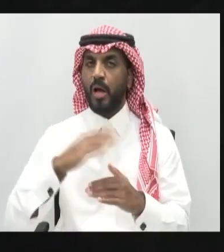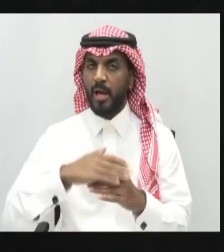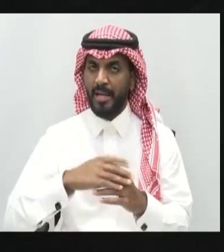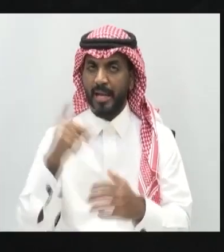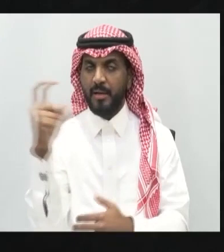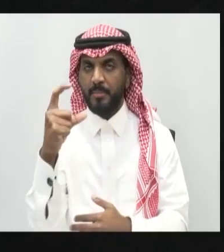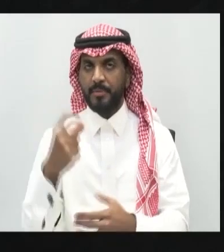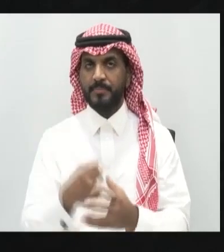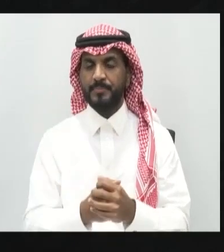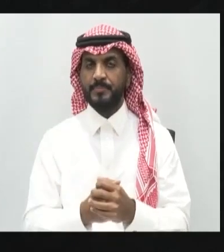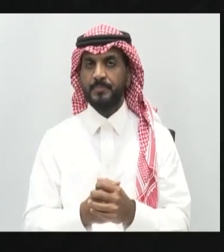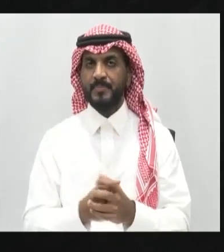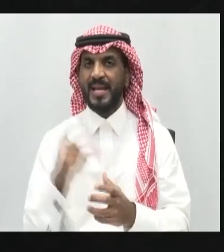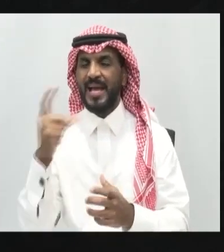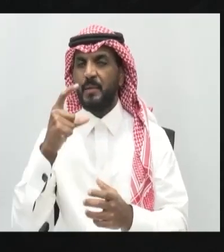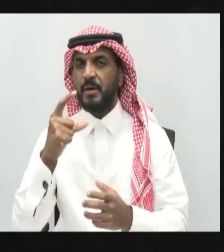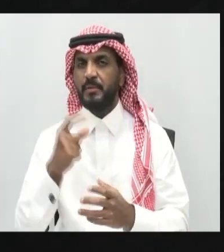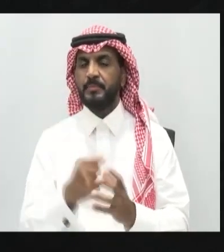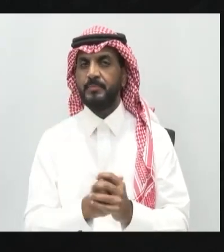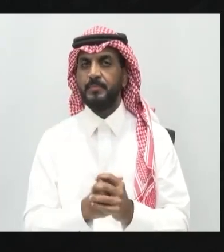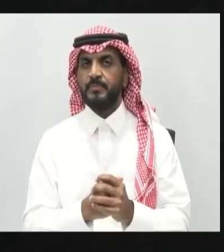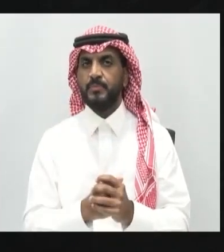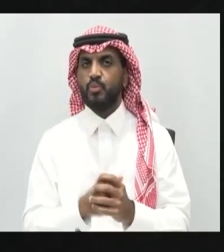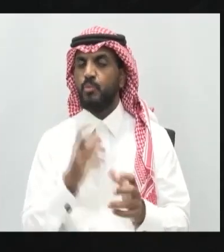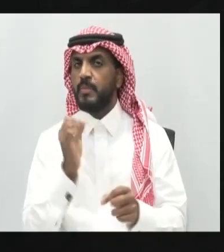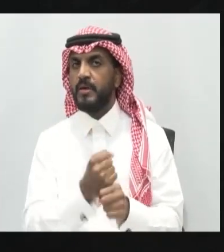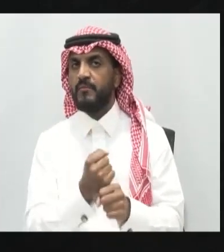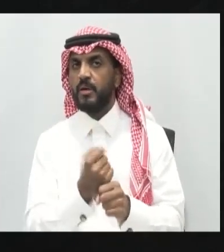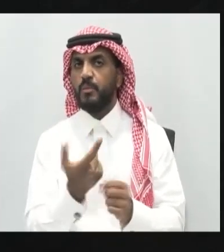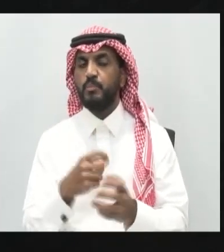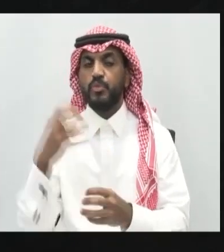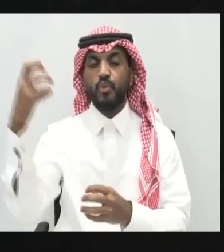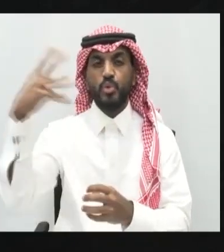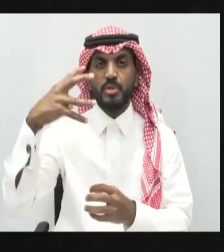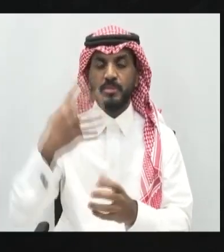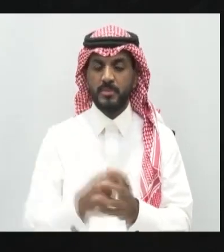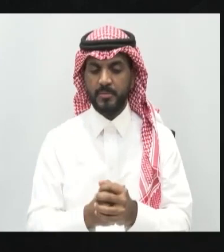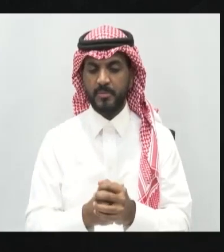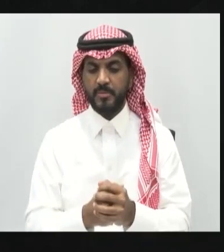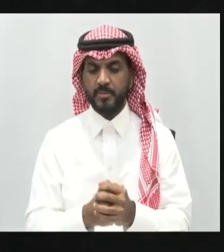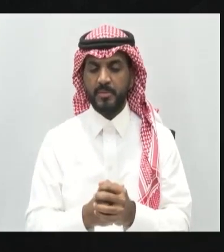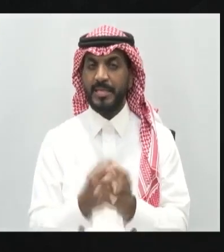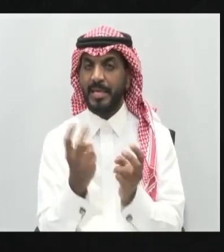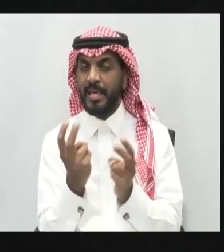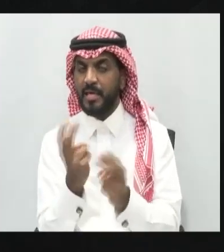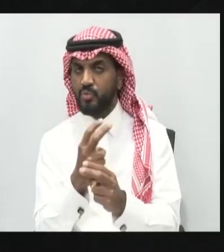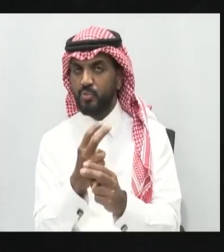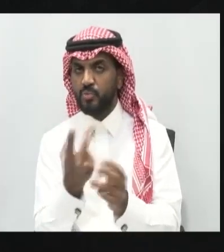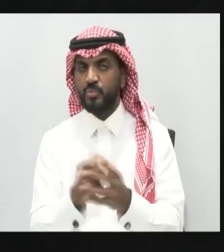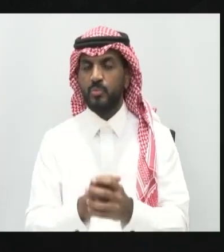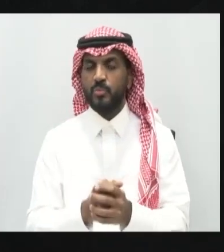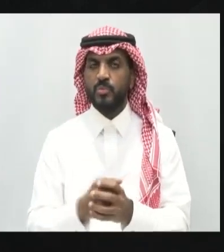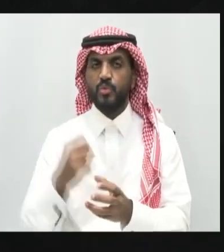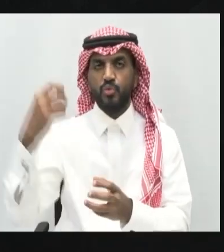القمر القمر ماذا يفعل بضوء الشمس تزين يعكس